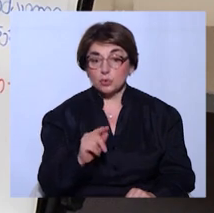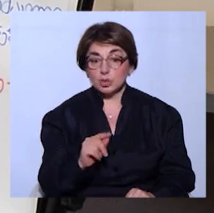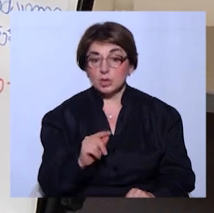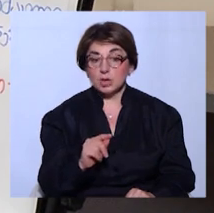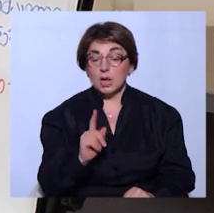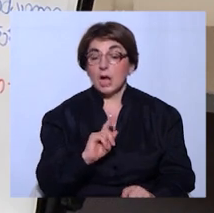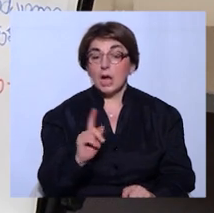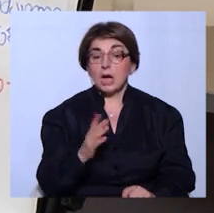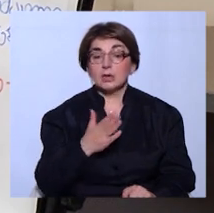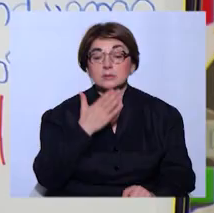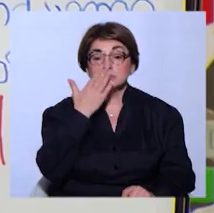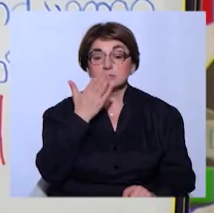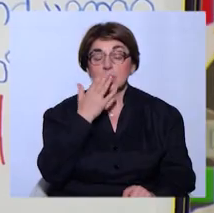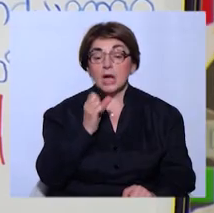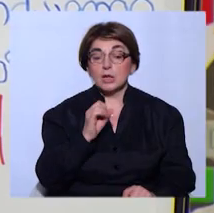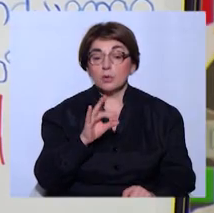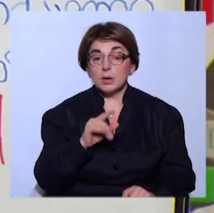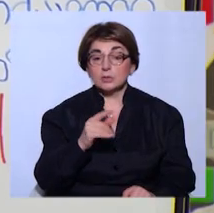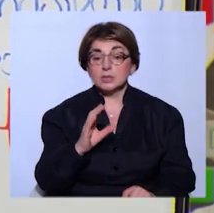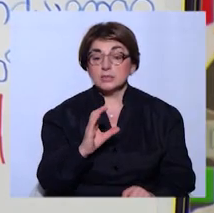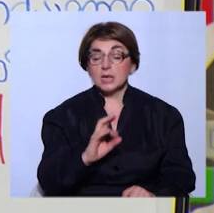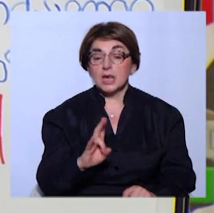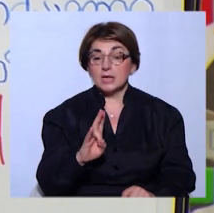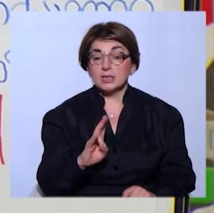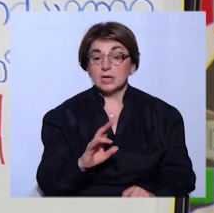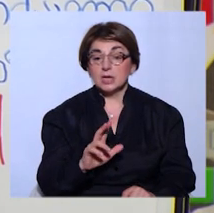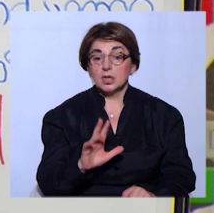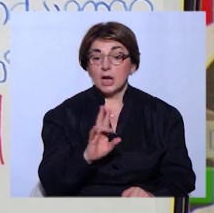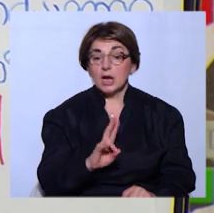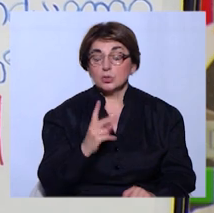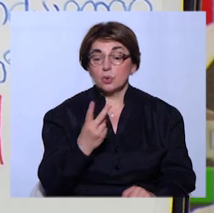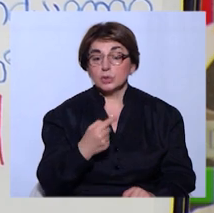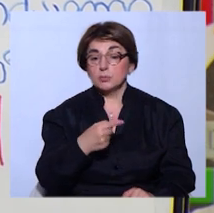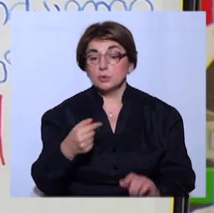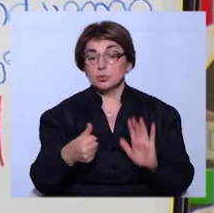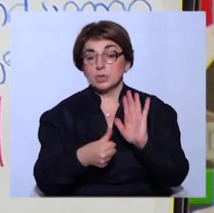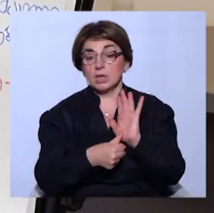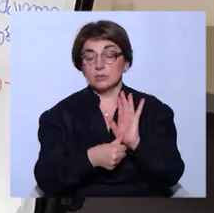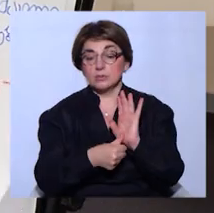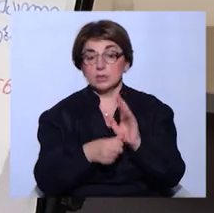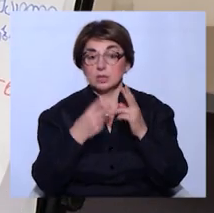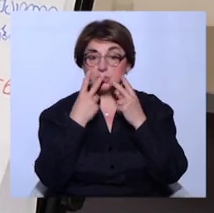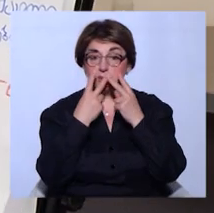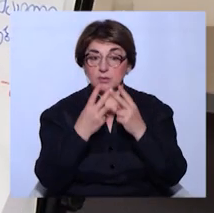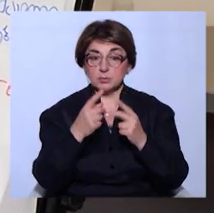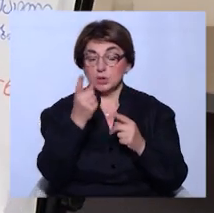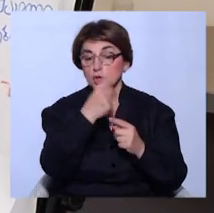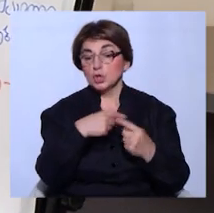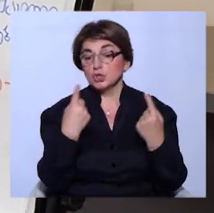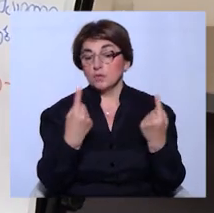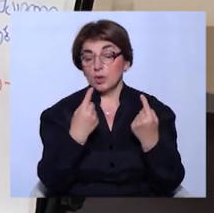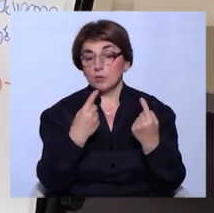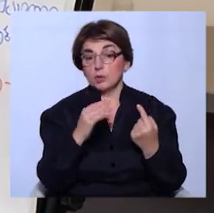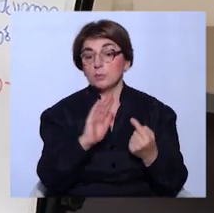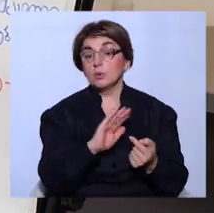არენები CN H2N-6. დავაკვირდეთ ზოგად ფორმულებს, იმიტომ რომ მნიშვნელოვანია ჩვენი